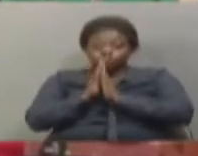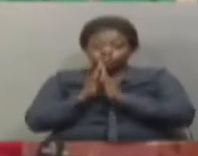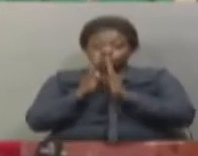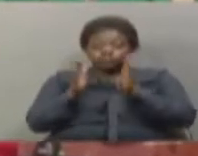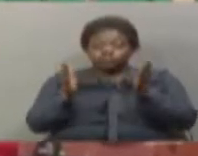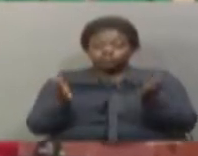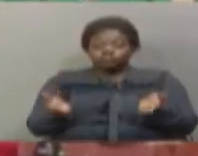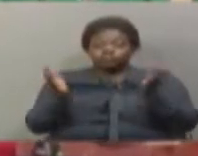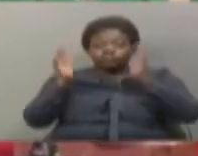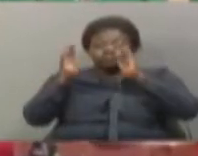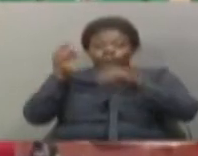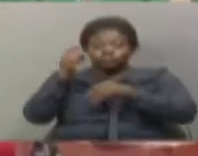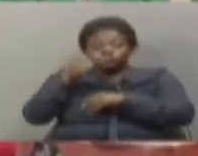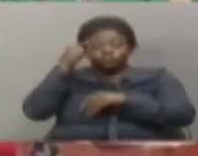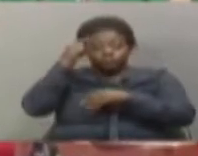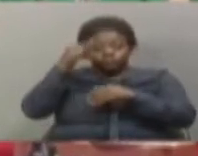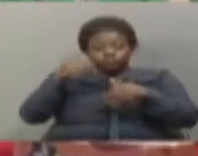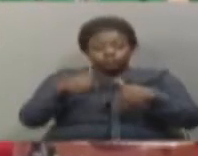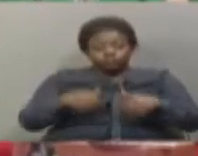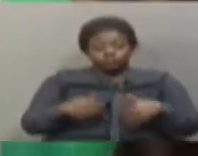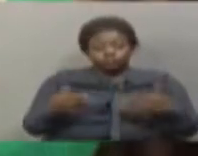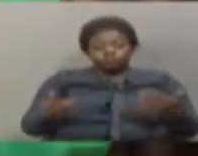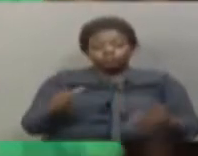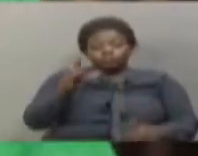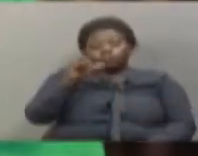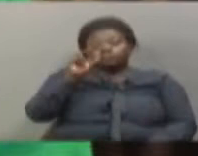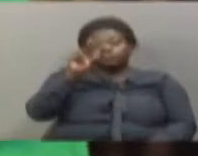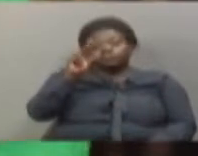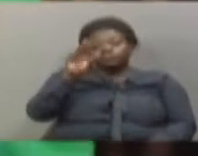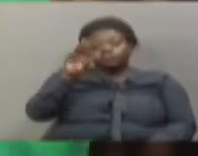ey'okukuza olunaku lw'abavubuka ku lutikko e Lubaga.